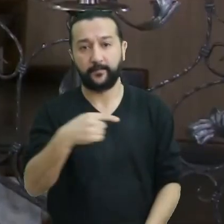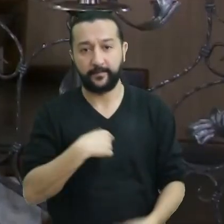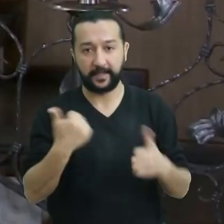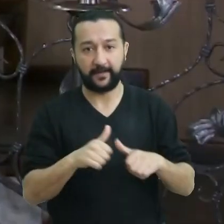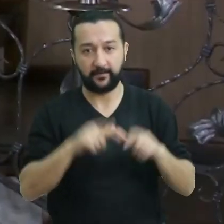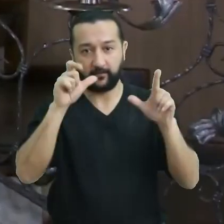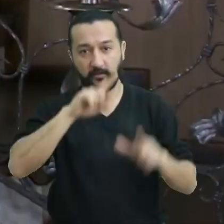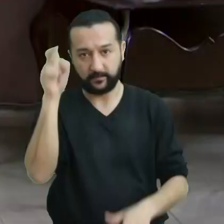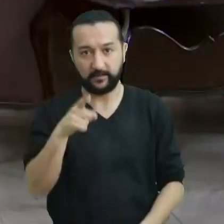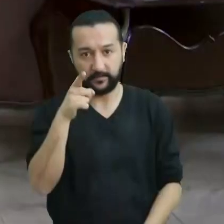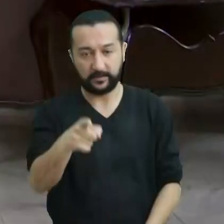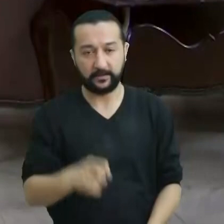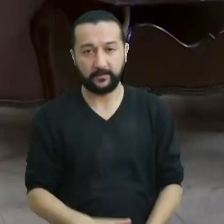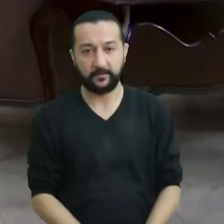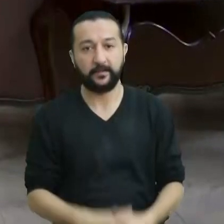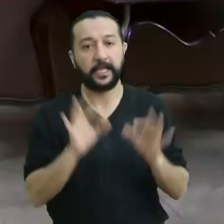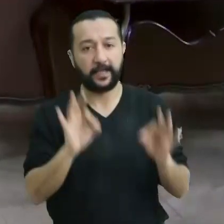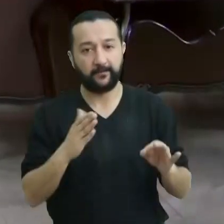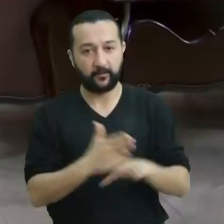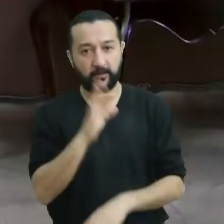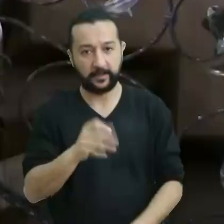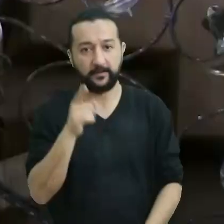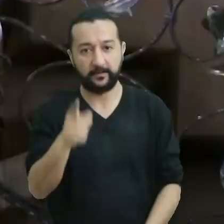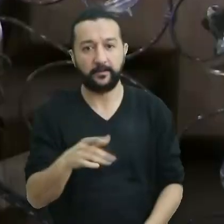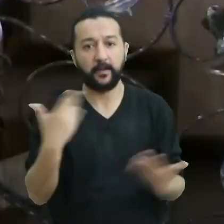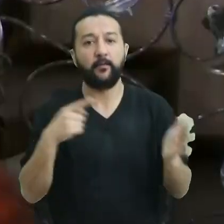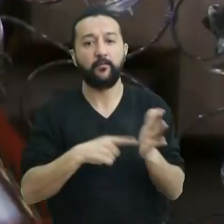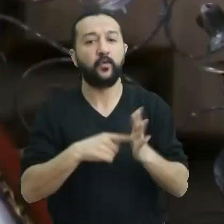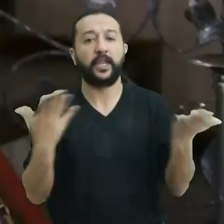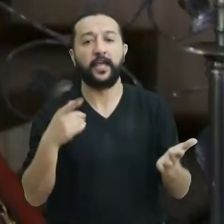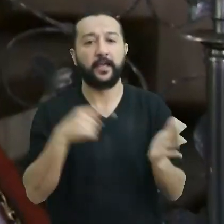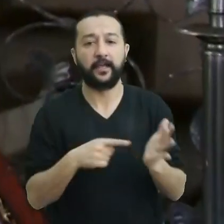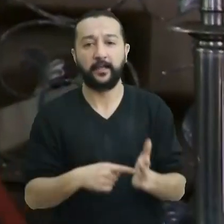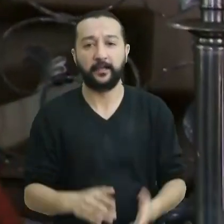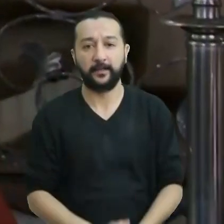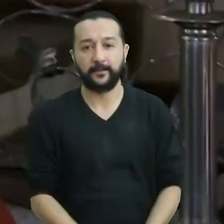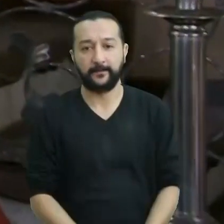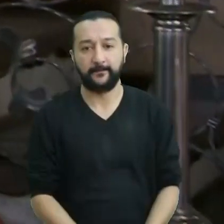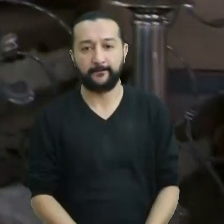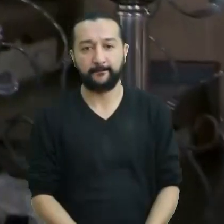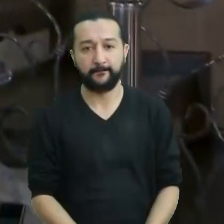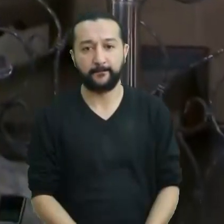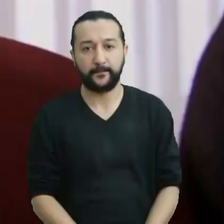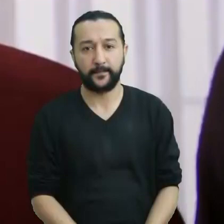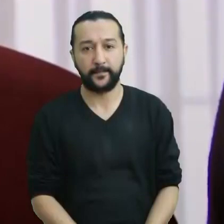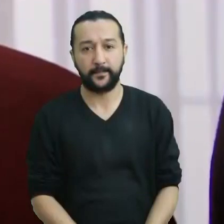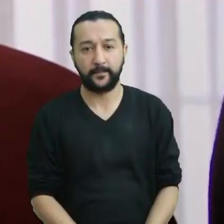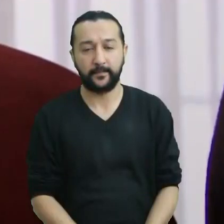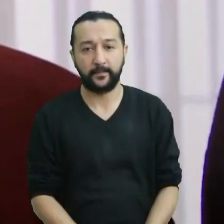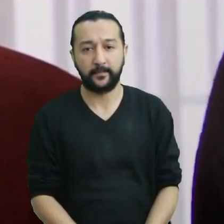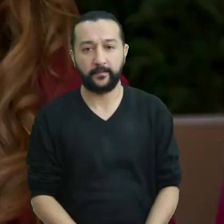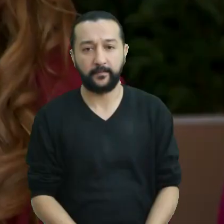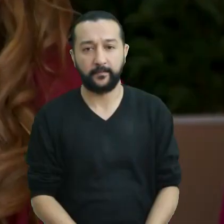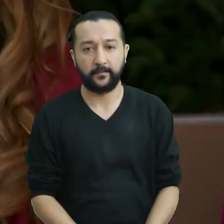bizim evlilik fotoğrafımız mı? Öyle Serpil. Peki bu ne? Fotoğrafın orijinalini çıkarıp gösterdi. Hepsi